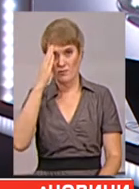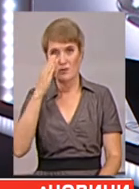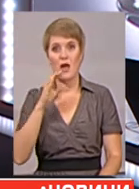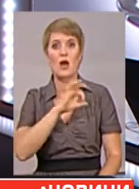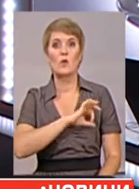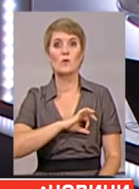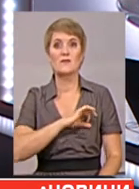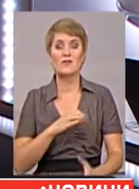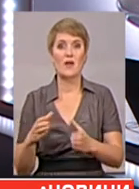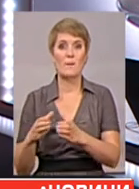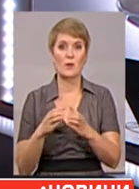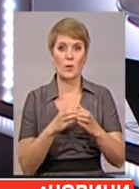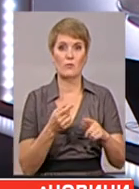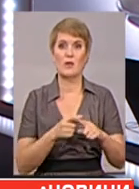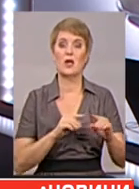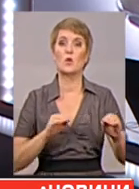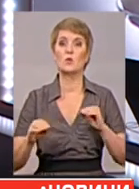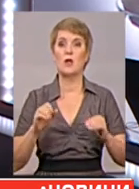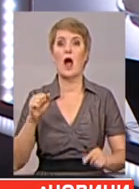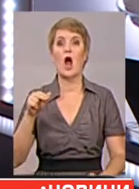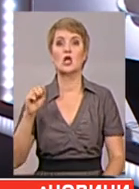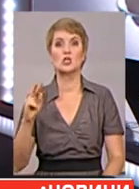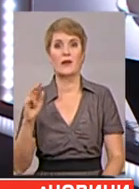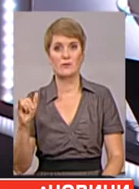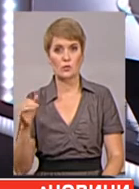бригади бойовиків, що дислокуються в Алчевську та Луганську. А